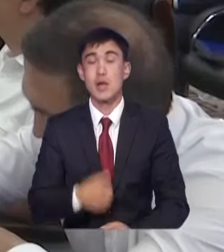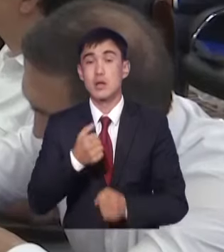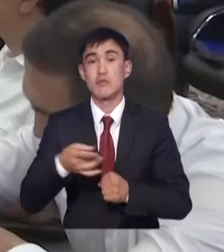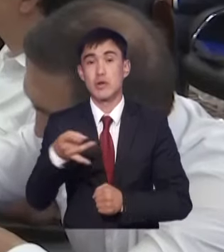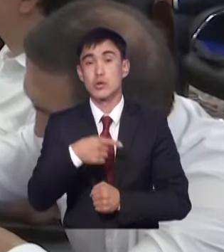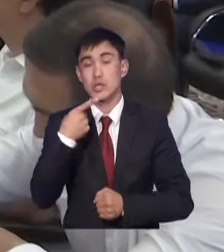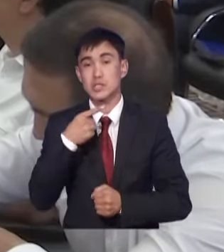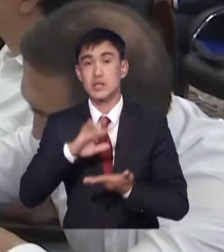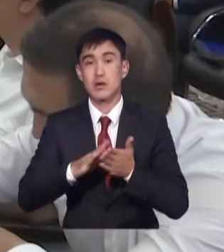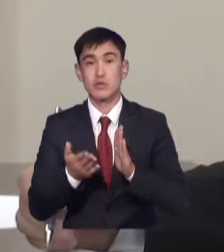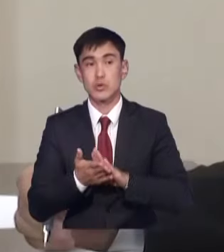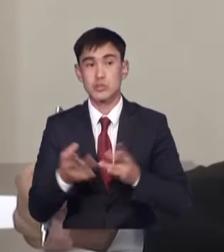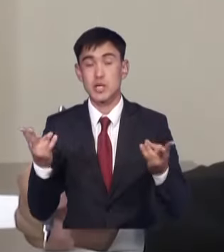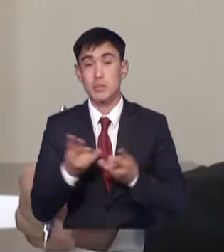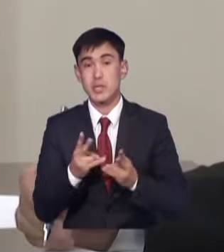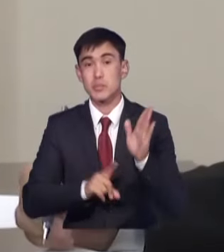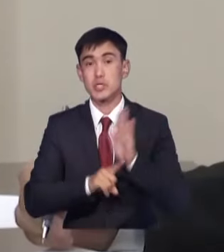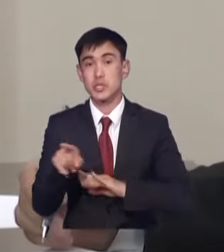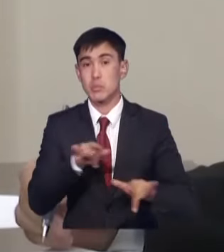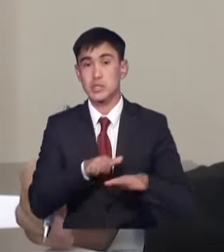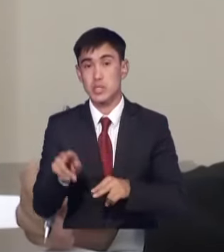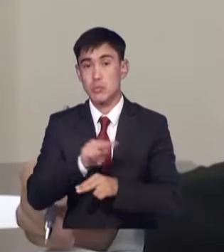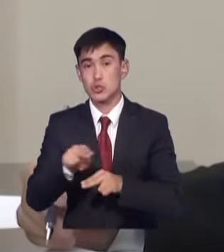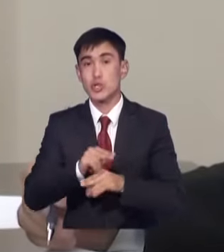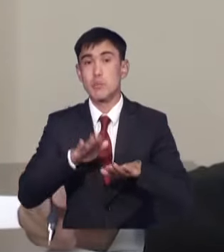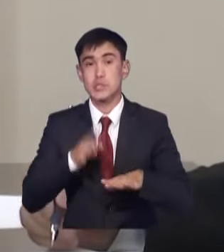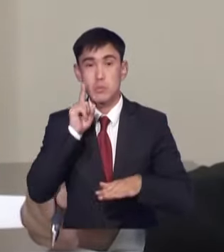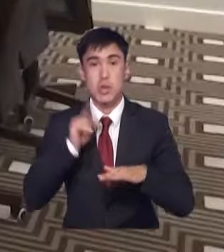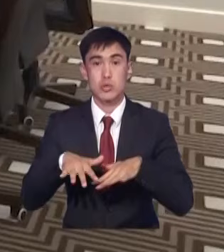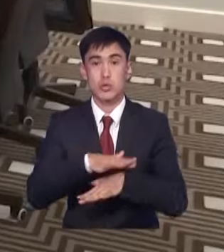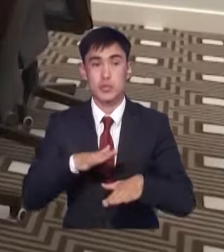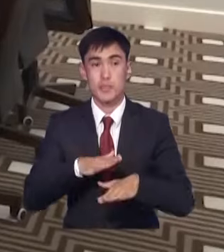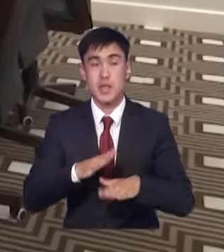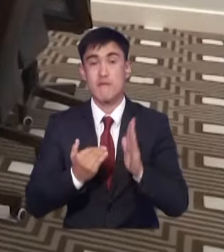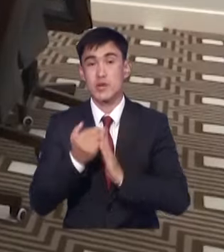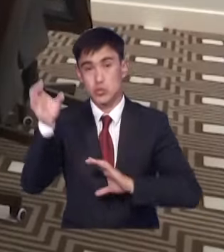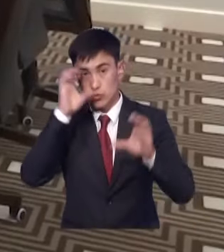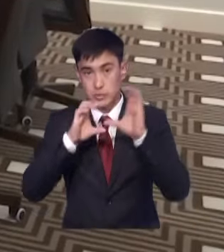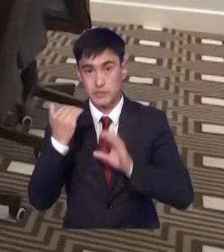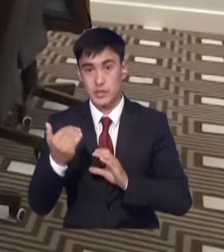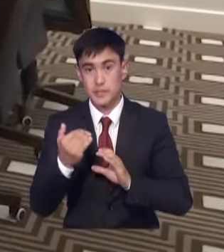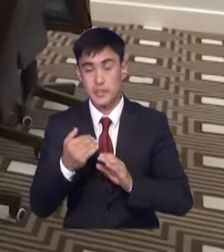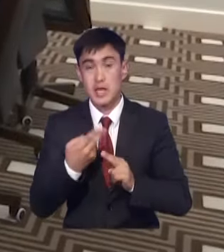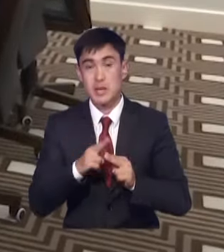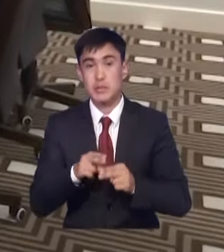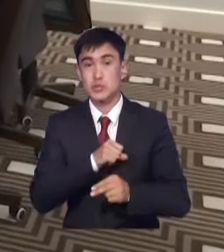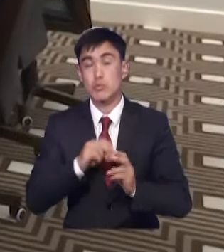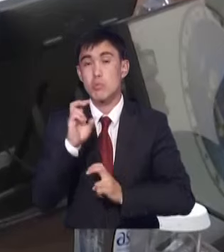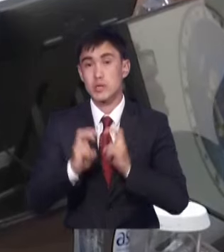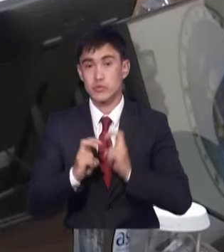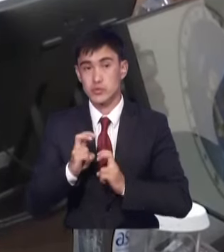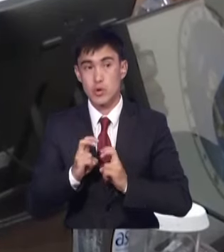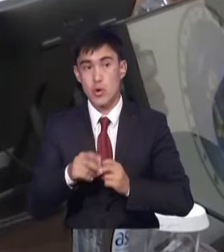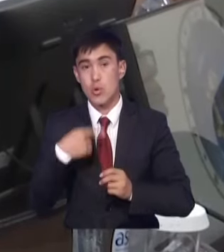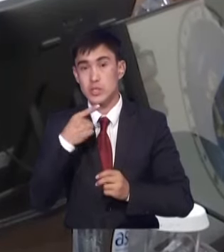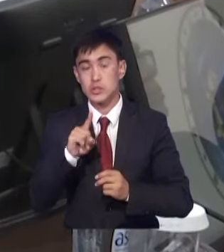договоренность с инвесторами отметил необходимость начала процесса обучения местной молодёжи на базе высших учебных заведений либо на самом производстве